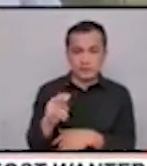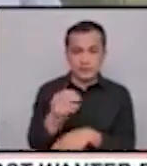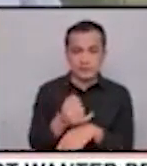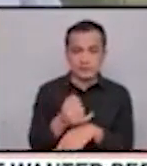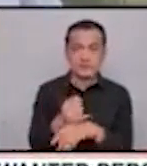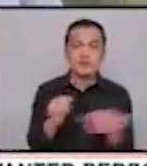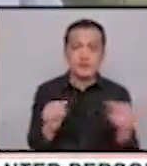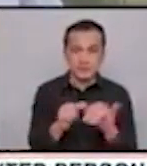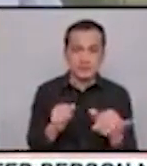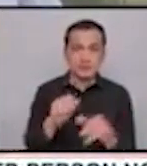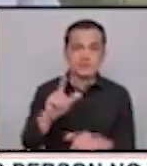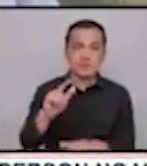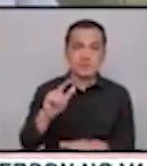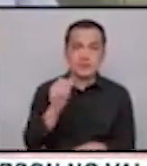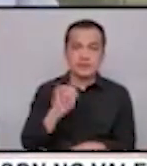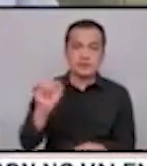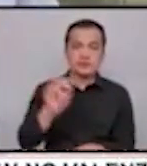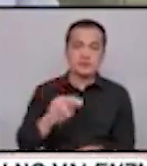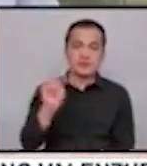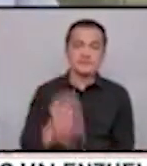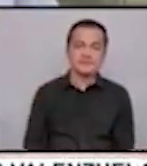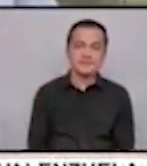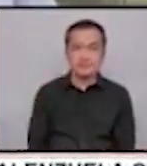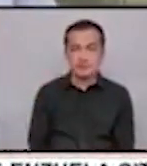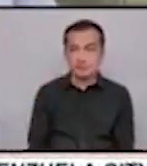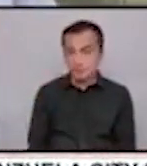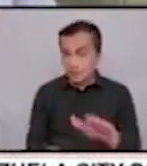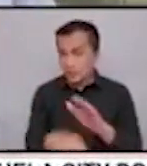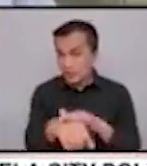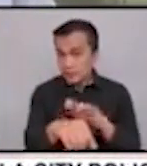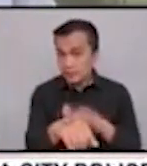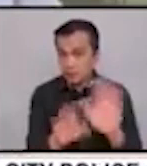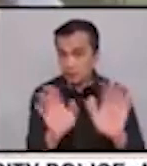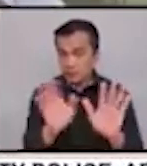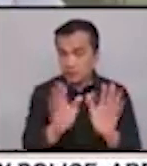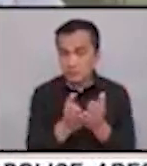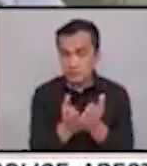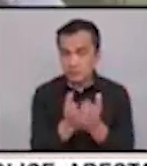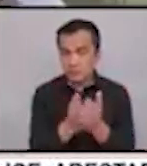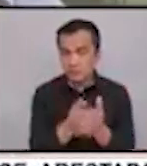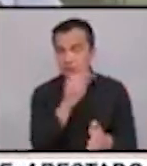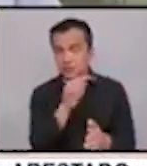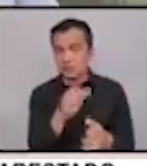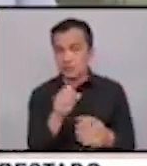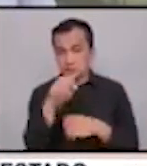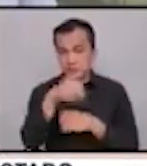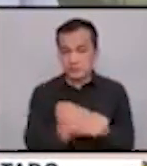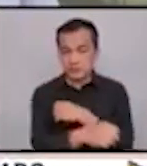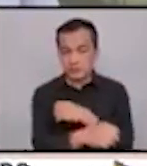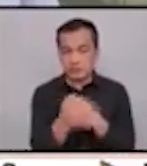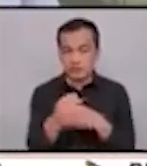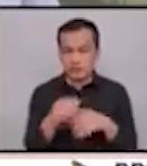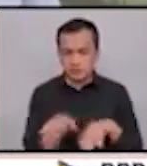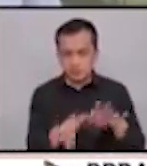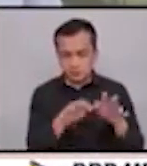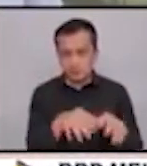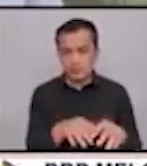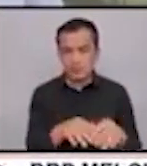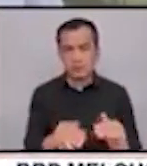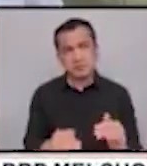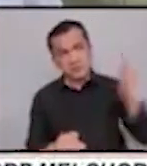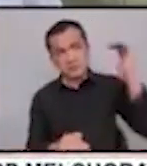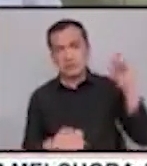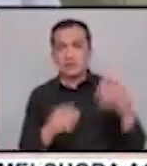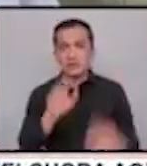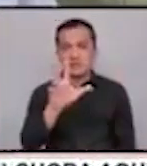ng Ilocos Norte. Pinapayuhan pong iwasan munang maglayag sa mga nasabing karagatan dahil dun sa mga along maaaring umabot sa 3.1 to